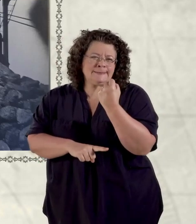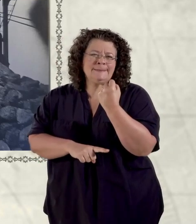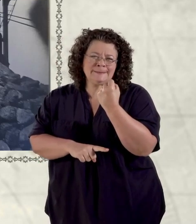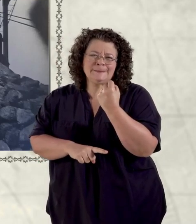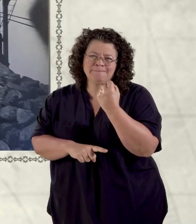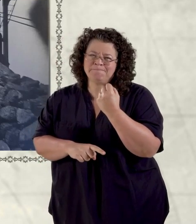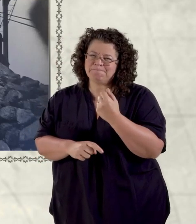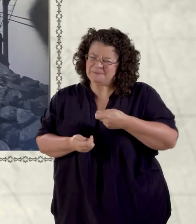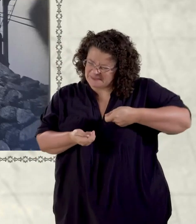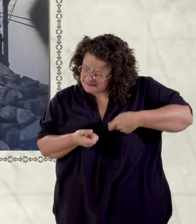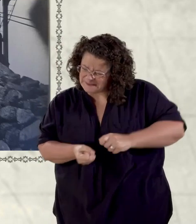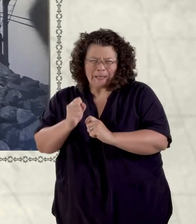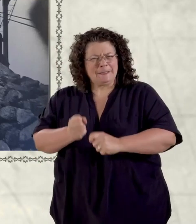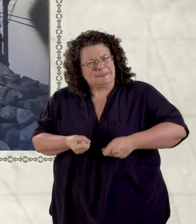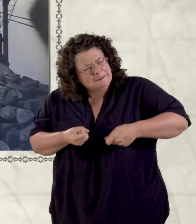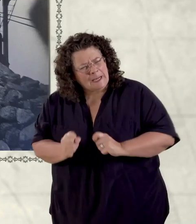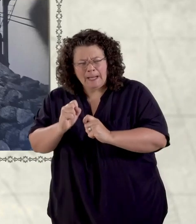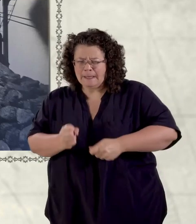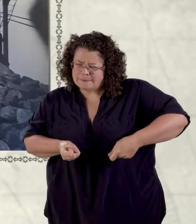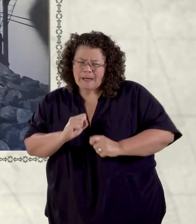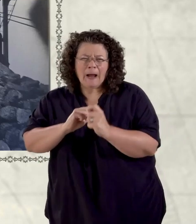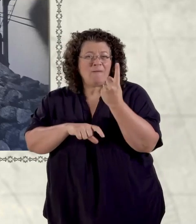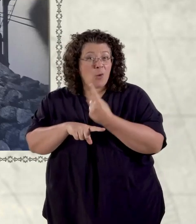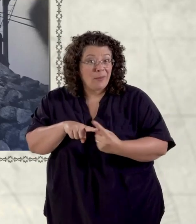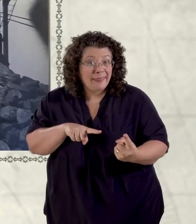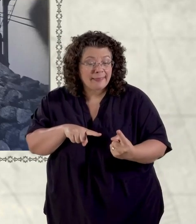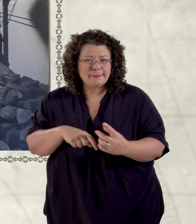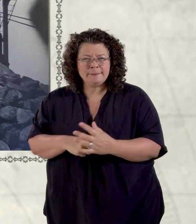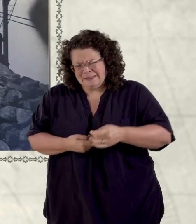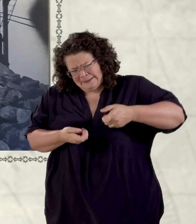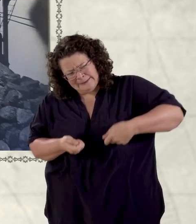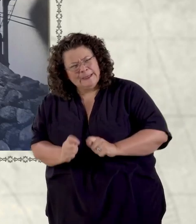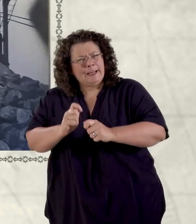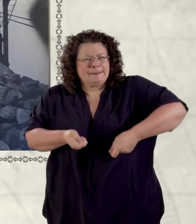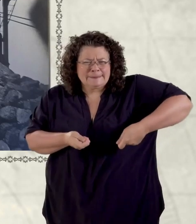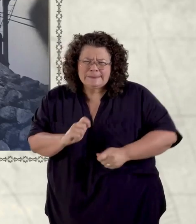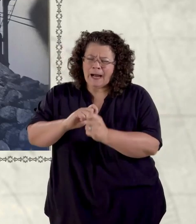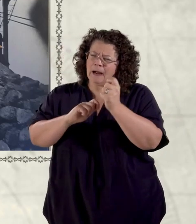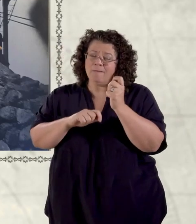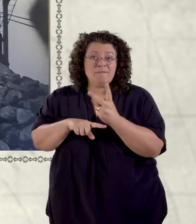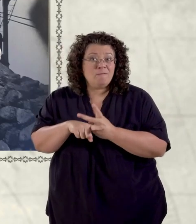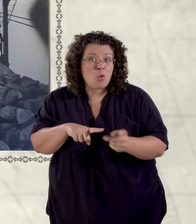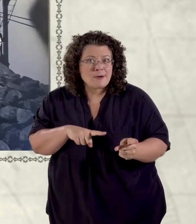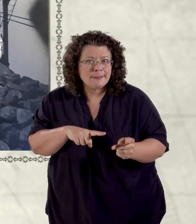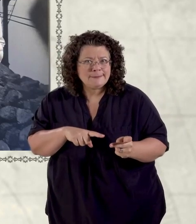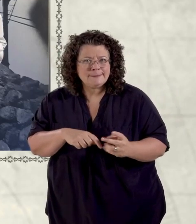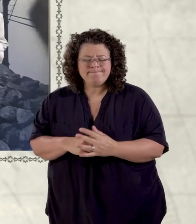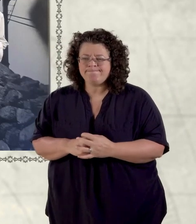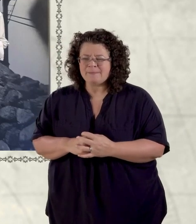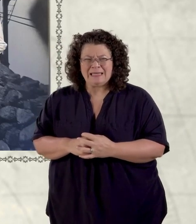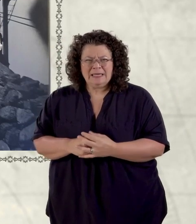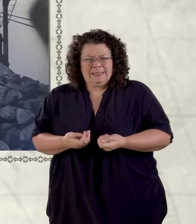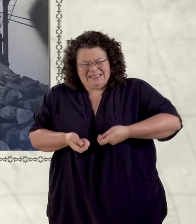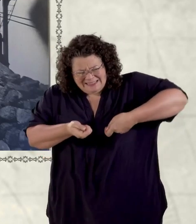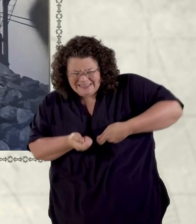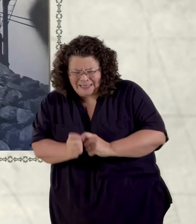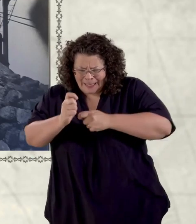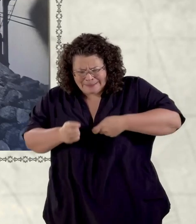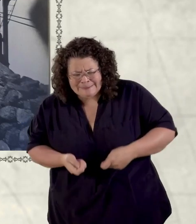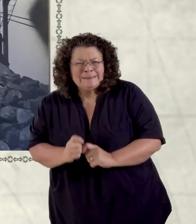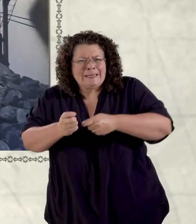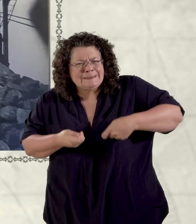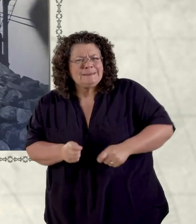cloddio, cloddio. Am wrthnos. Cloddio, cloddio, cloddio. Am byddefnos. Cloddio.